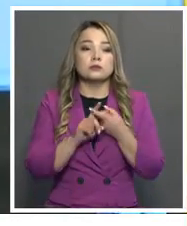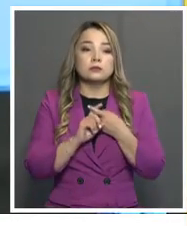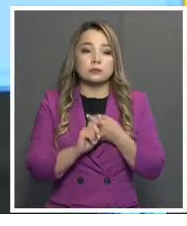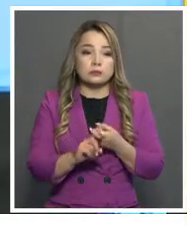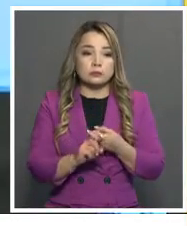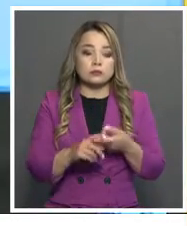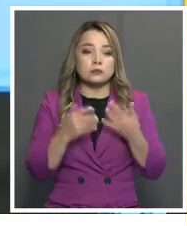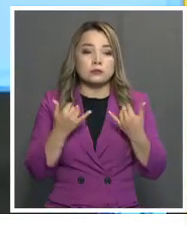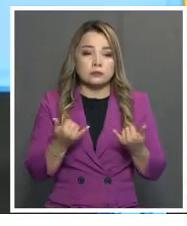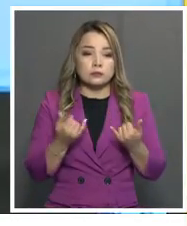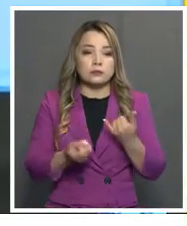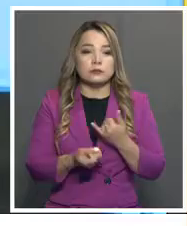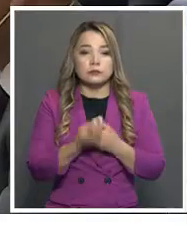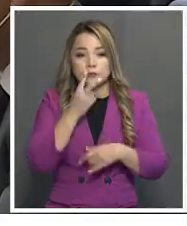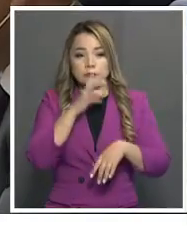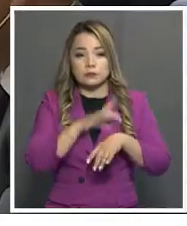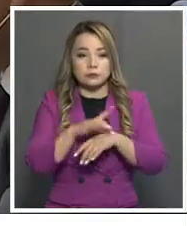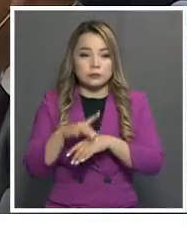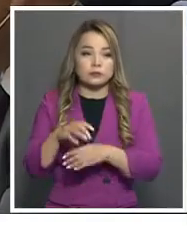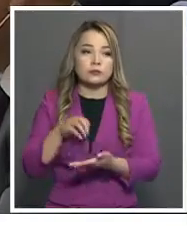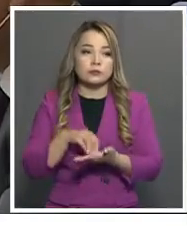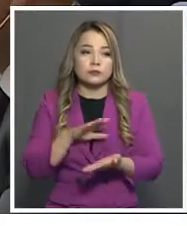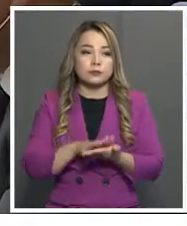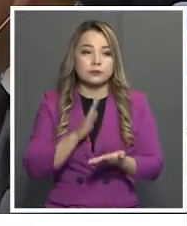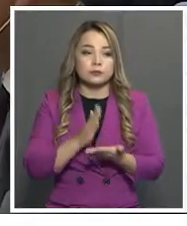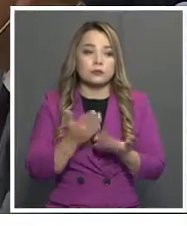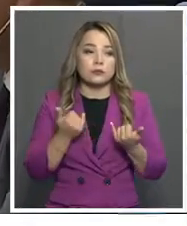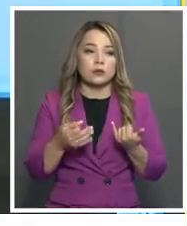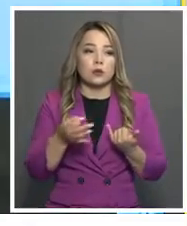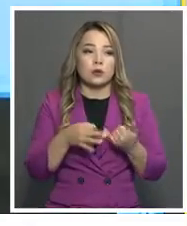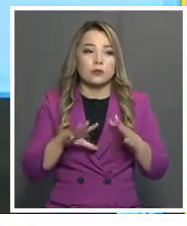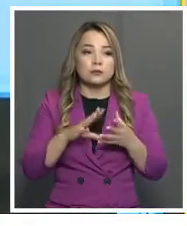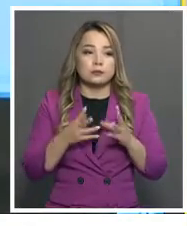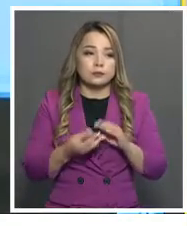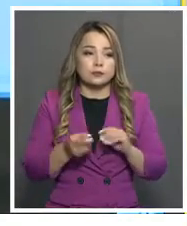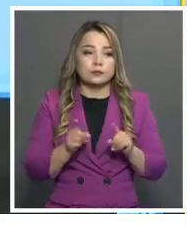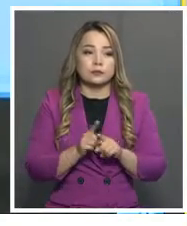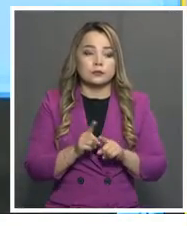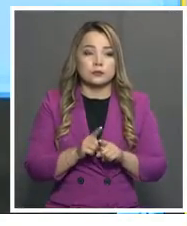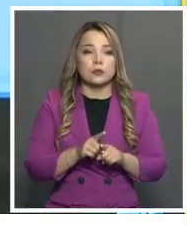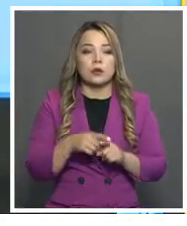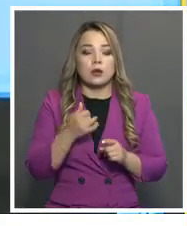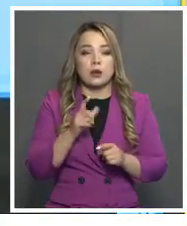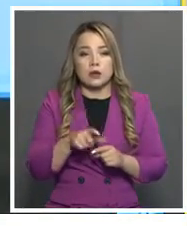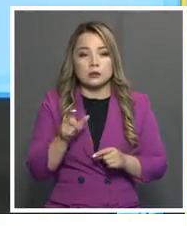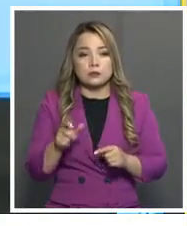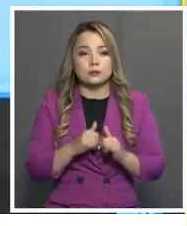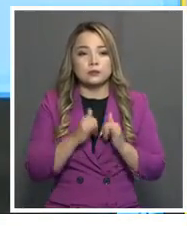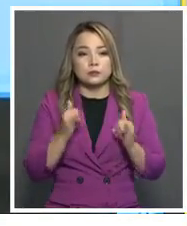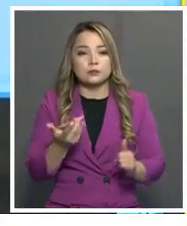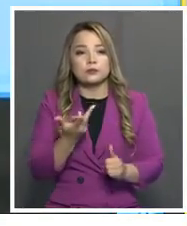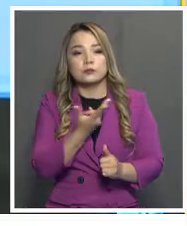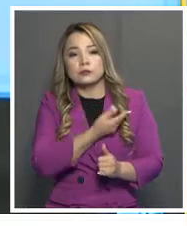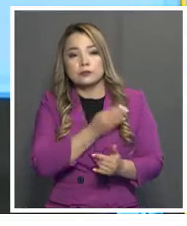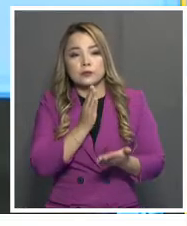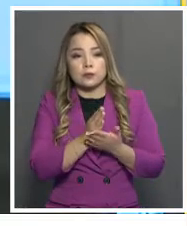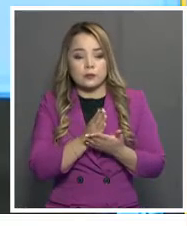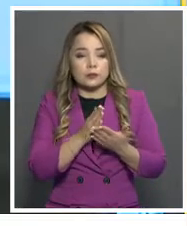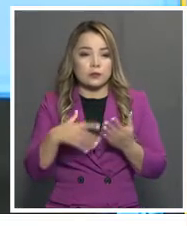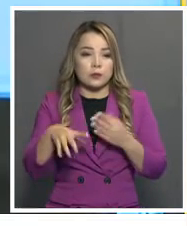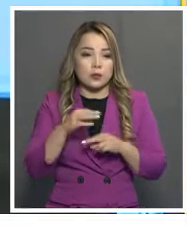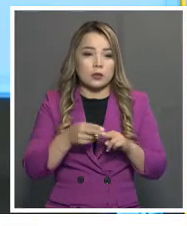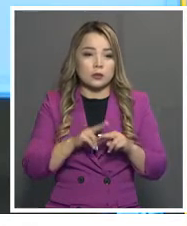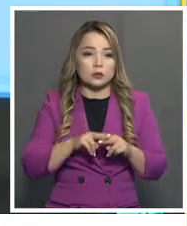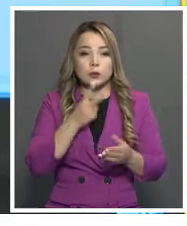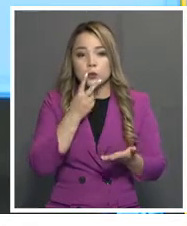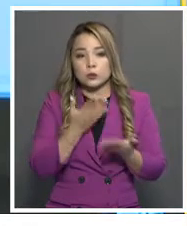вирустың оқиғалары тағы тіркеліп отыр. Облысымыз бойынша 114 мың адамнан астам вакцинаны алды, ол жалпы